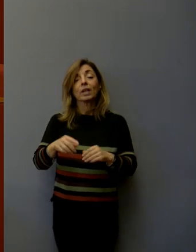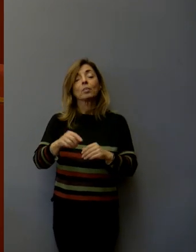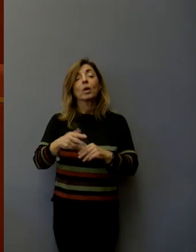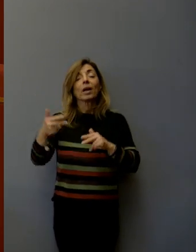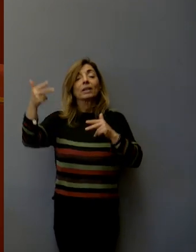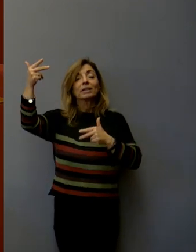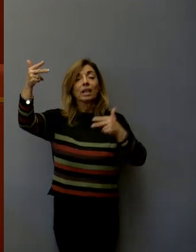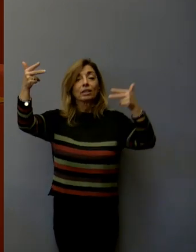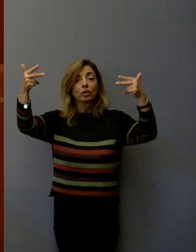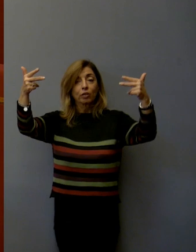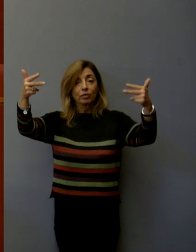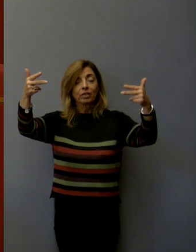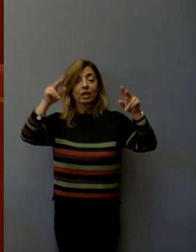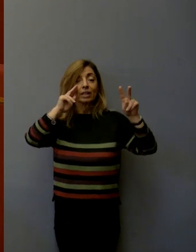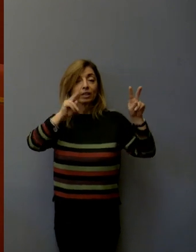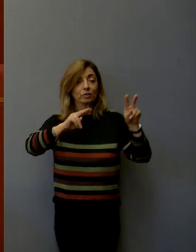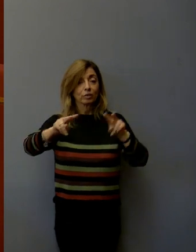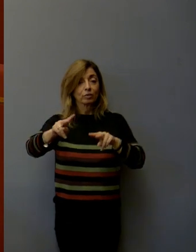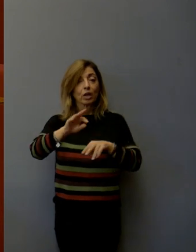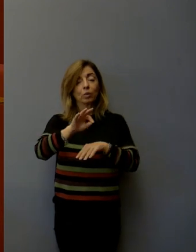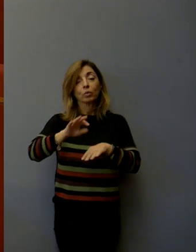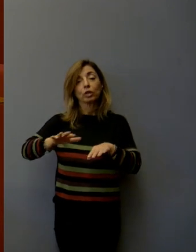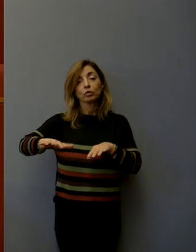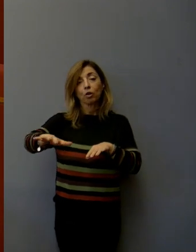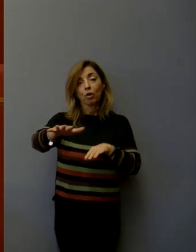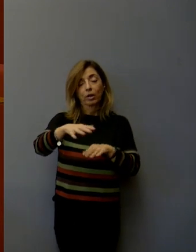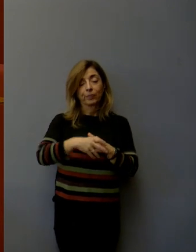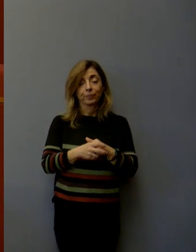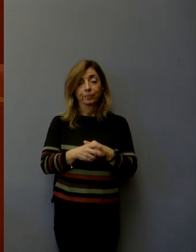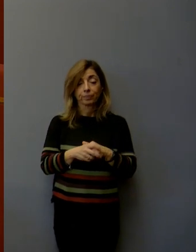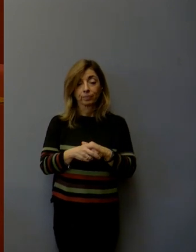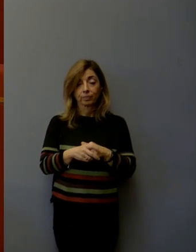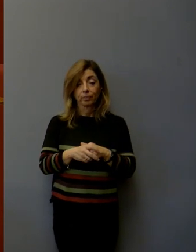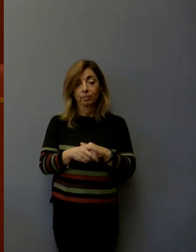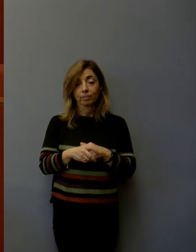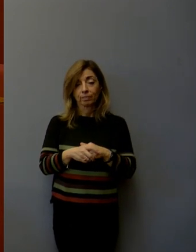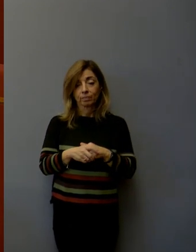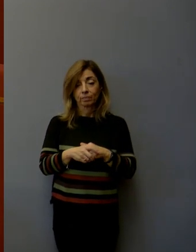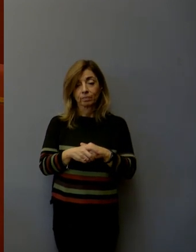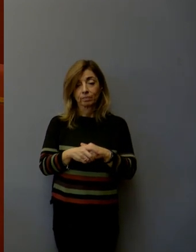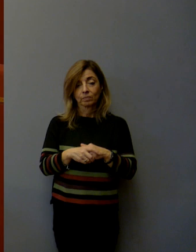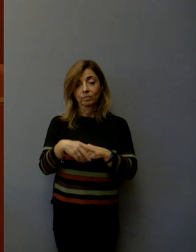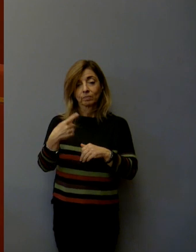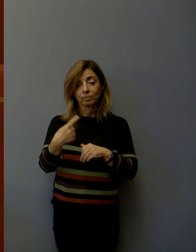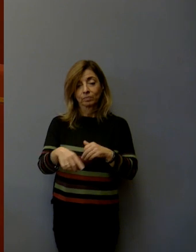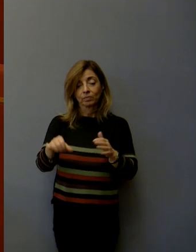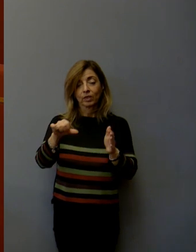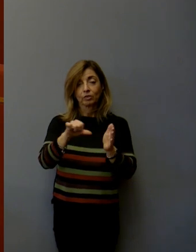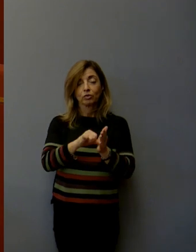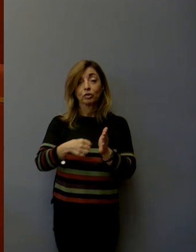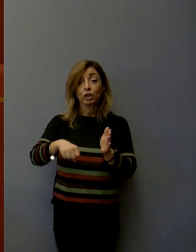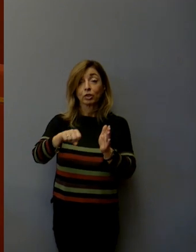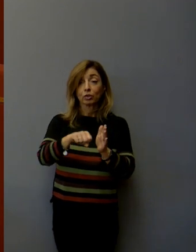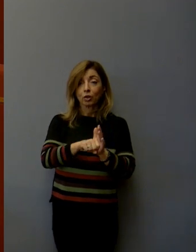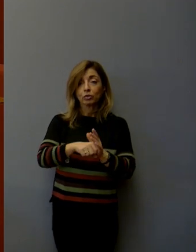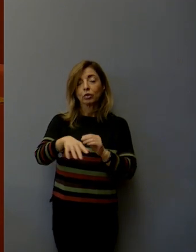videocamere quadrottiche di sorveglianza In alcune zone della città di Genova Quindi Tenendo presente che il centro storico è una piazza privilegiata